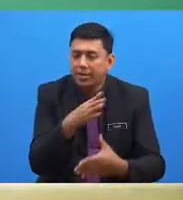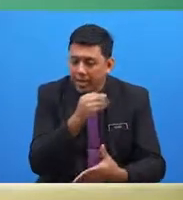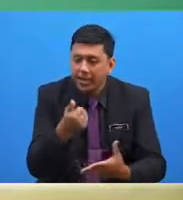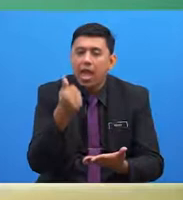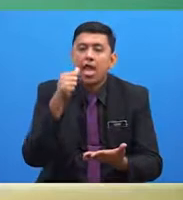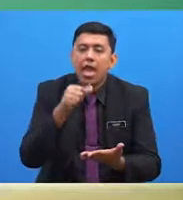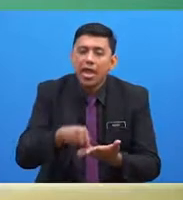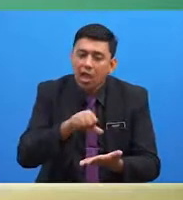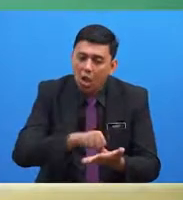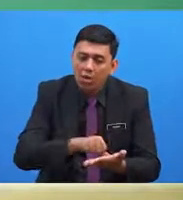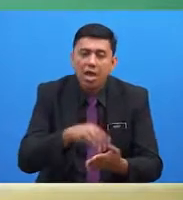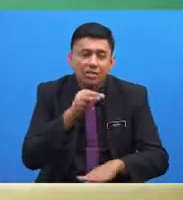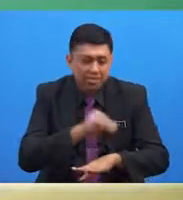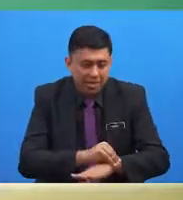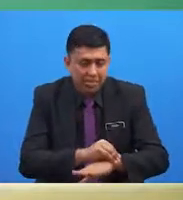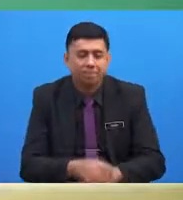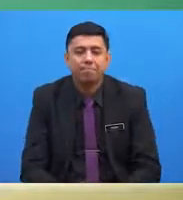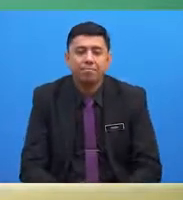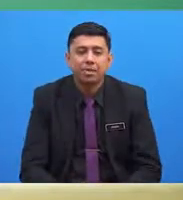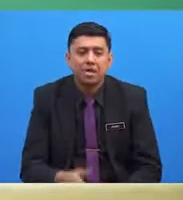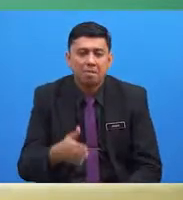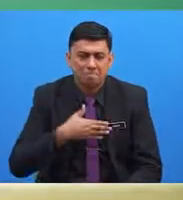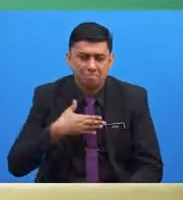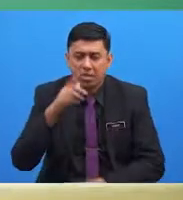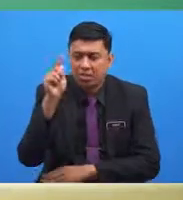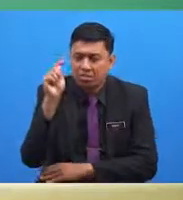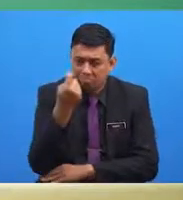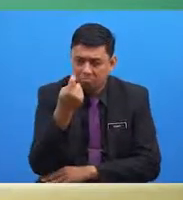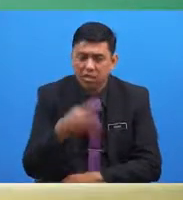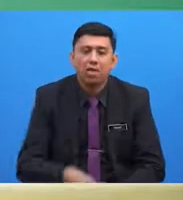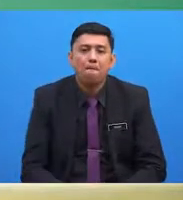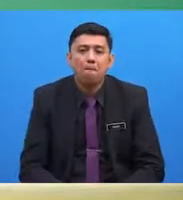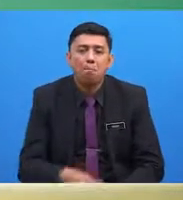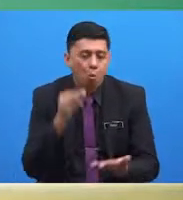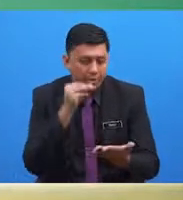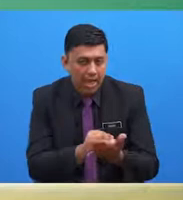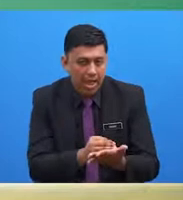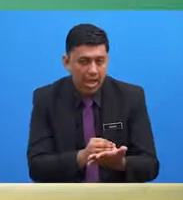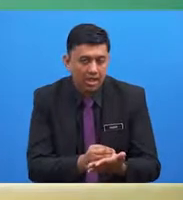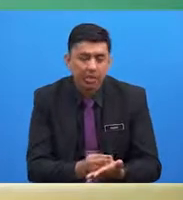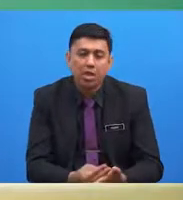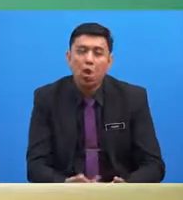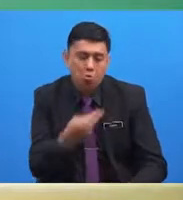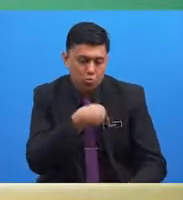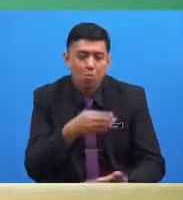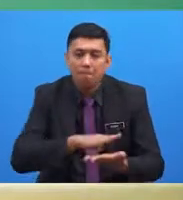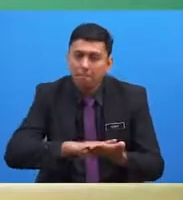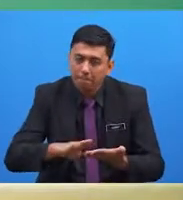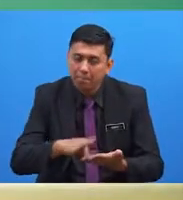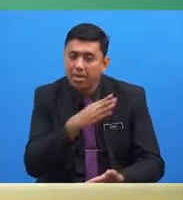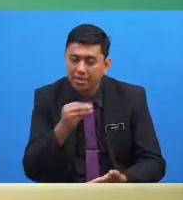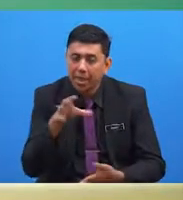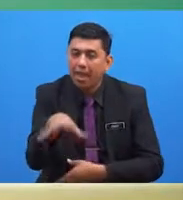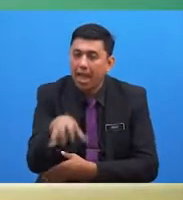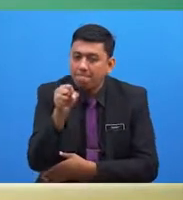semasa. Manakala bagi milikan tunggal, perlu ada akaun modal, untung bersih dan